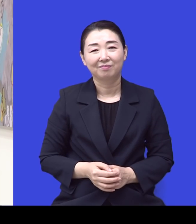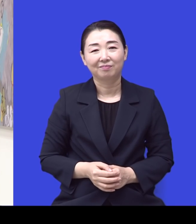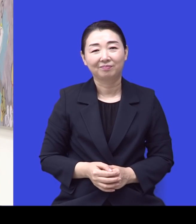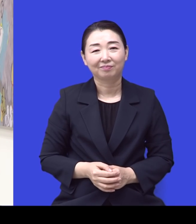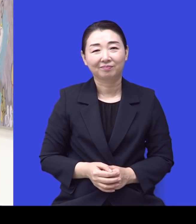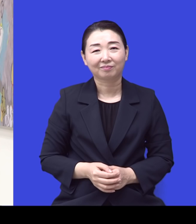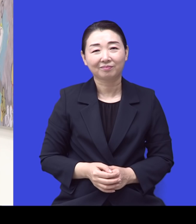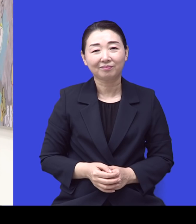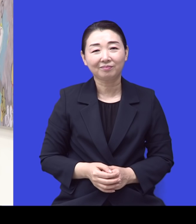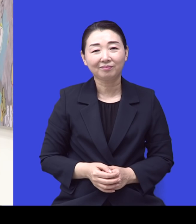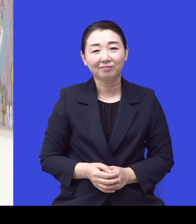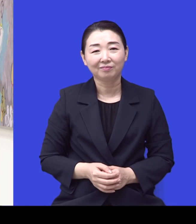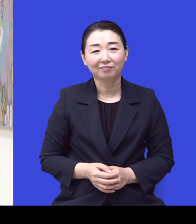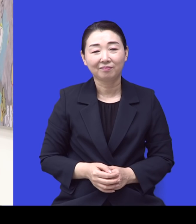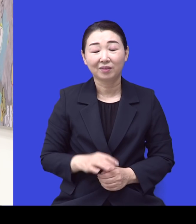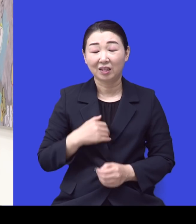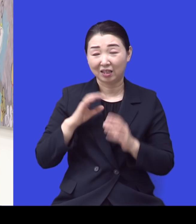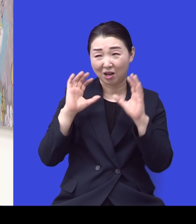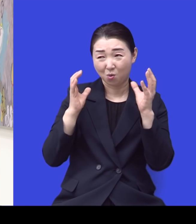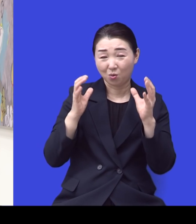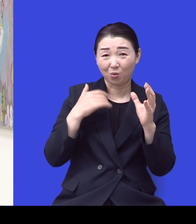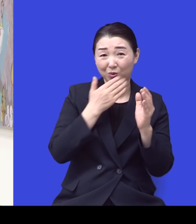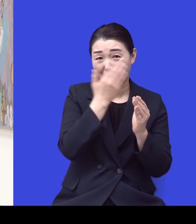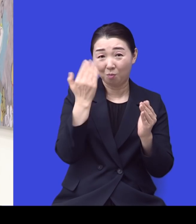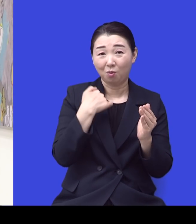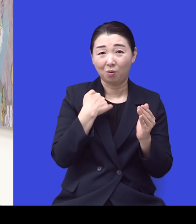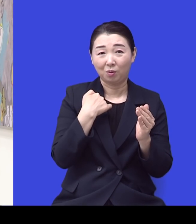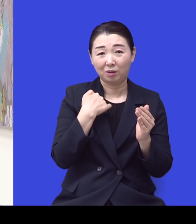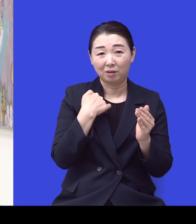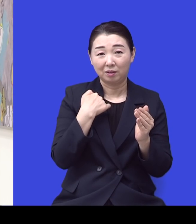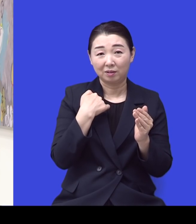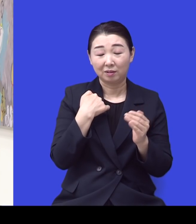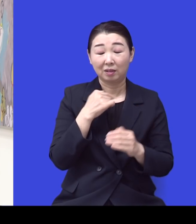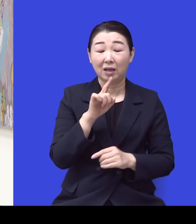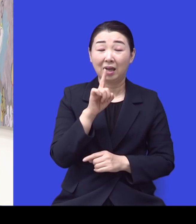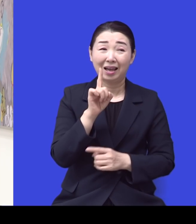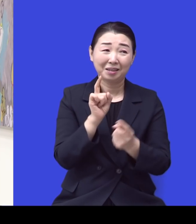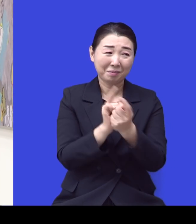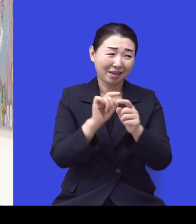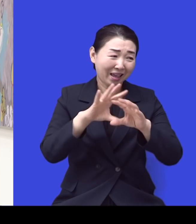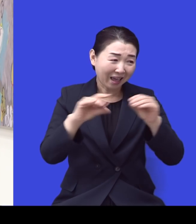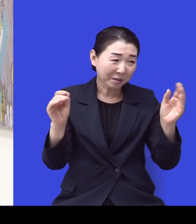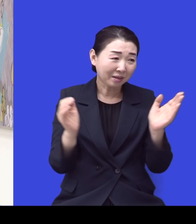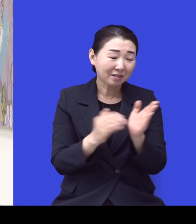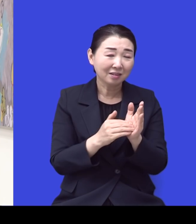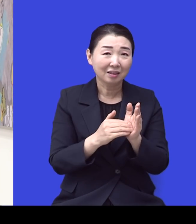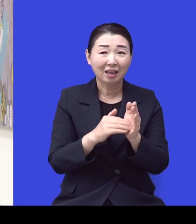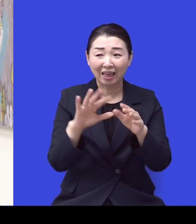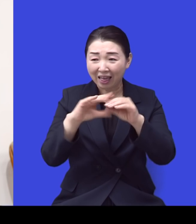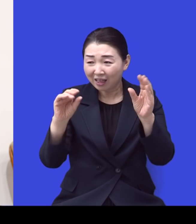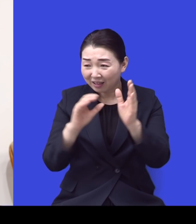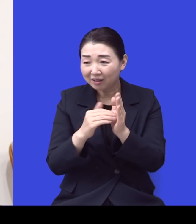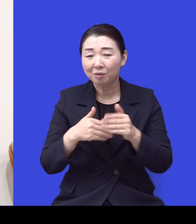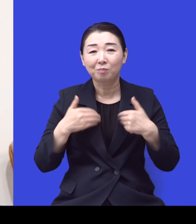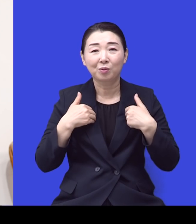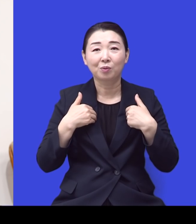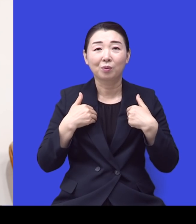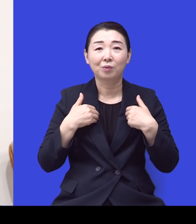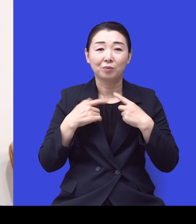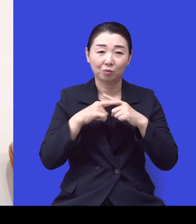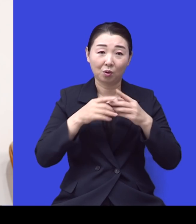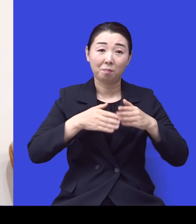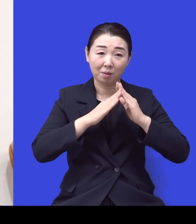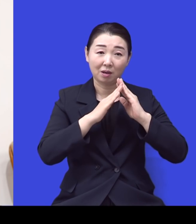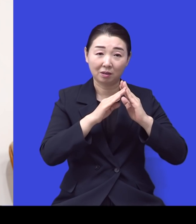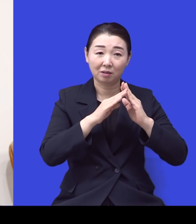그때는 정말 잘 어리고 네, 그냥 하나 당하면 하나 해결해야 되고 네, 이런 일들이었지만은 교회가